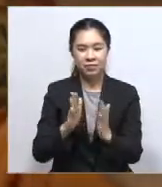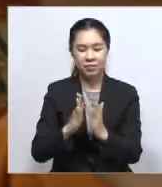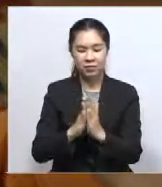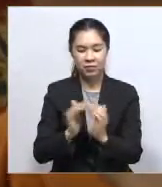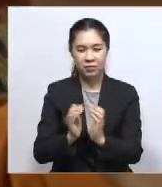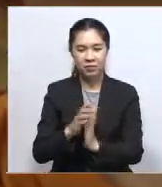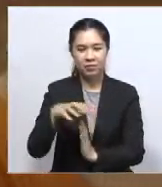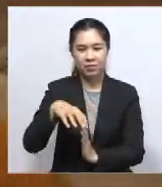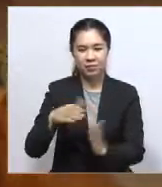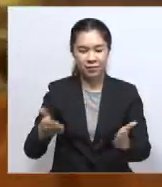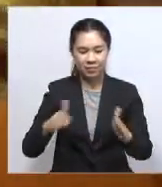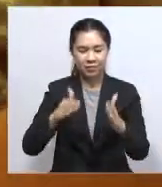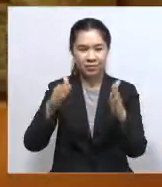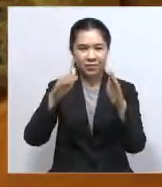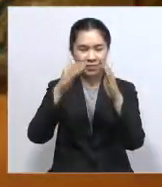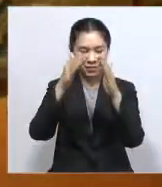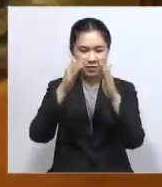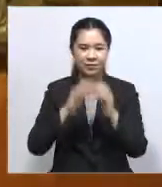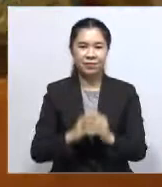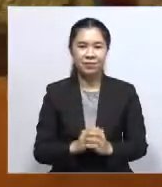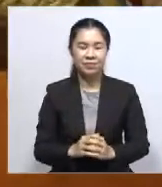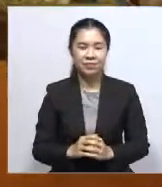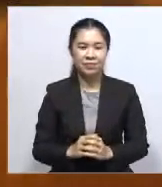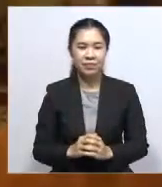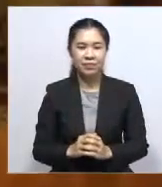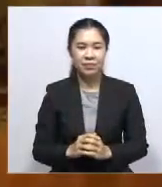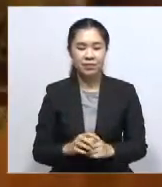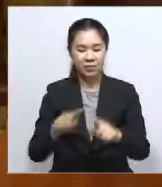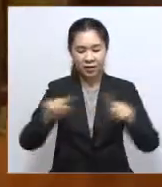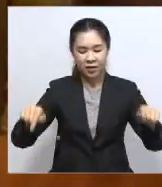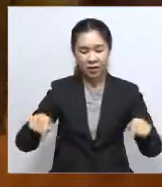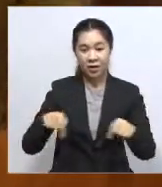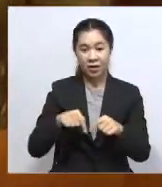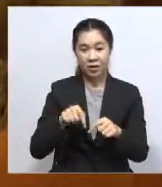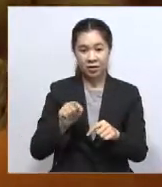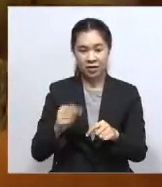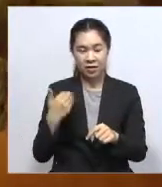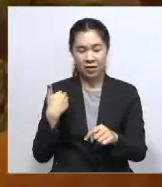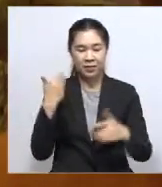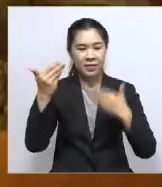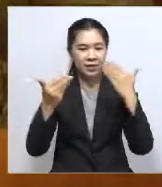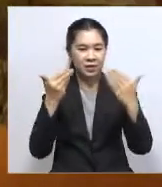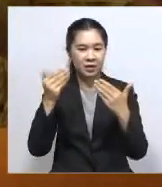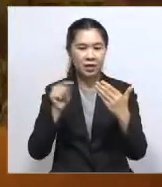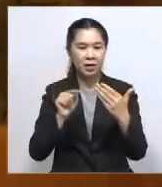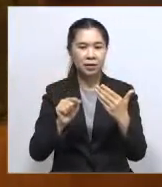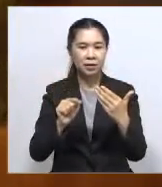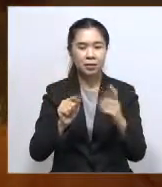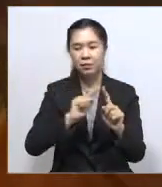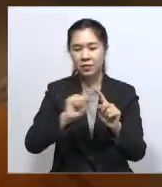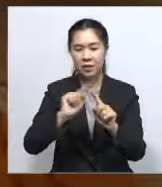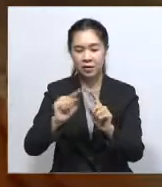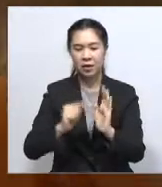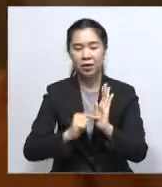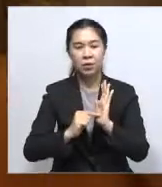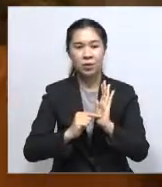นเมืองค่ะ นอกจากกิจกรรมที่ลานคนเมืองแล้วนะคะภายในงานครั้งนี้จะมีกิจกรรมที่หลากหลายค่ะ